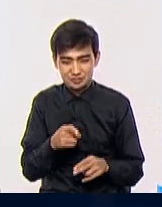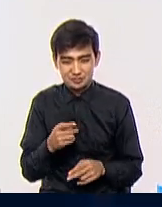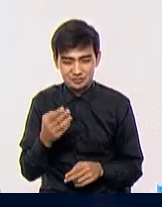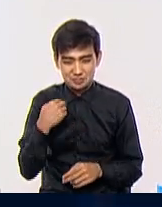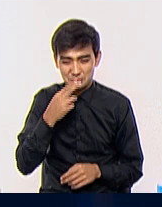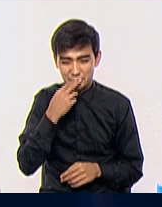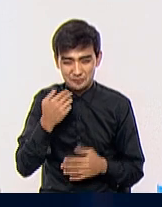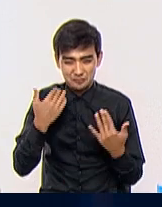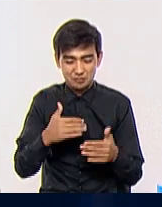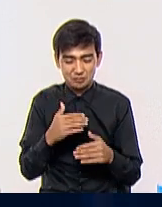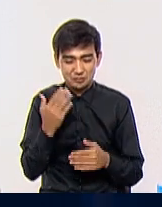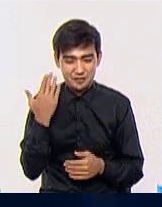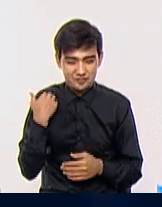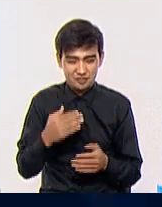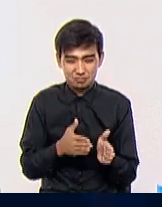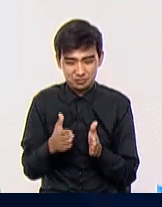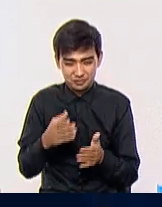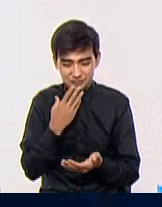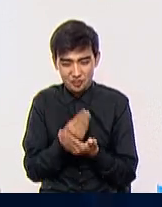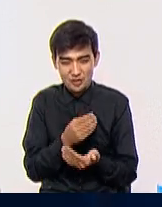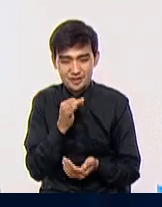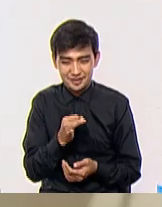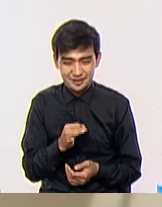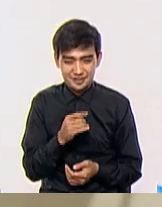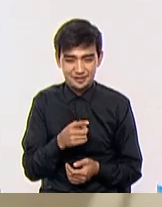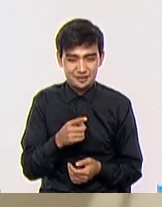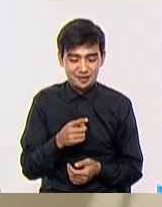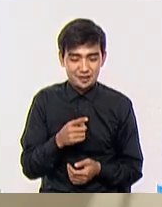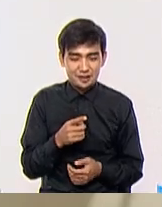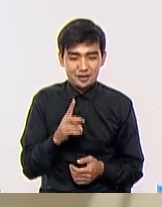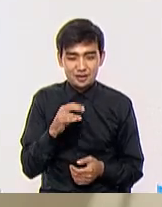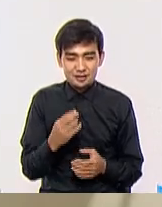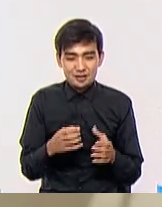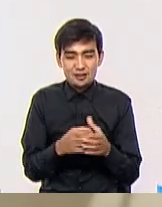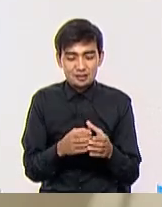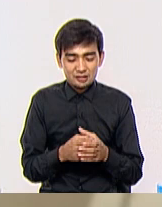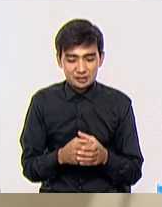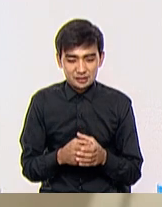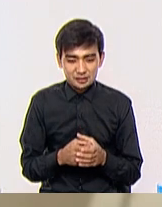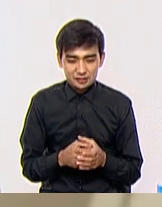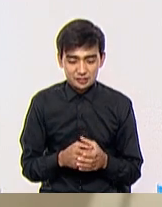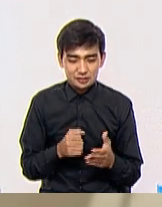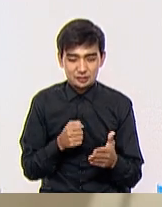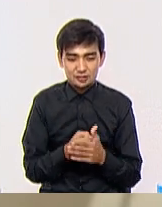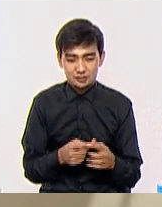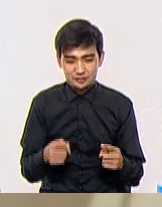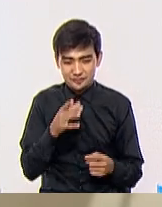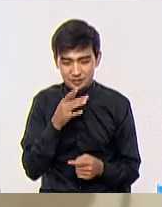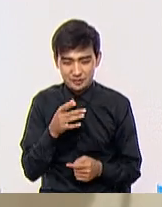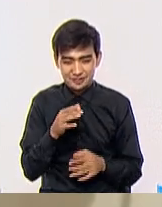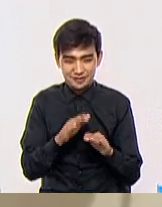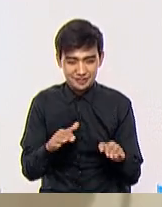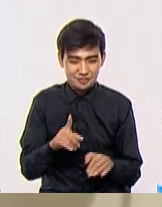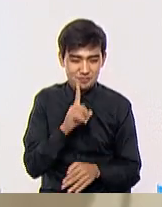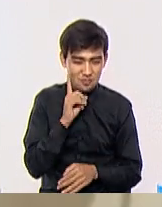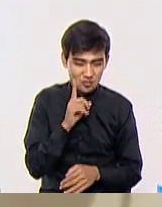қалыптасқан жүйе. Ұлттық құрама деген ол жегенде пайда болатын нәрсе емес. Оған дейін кәдімгі балалар,